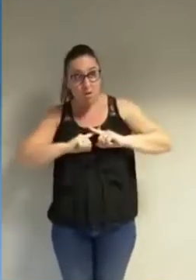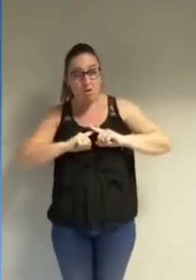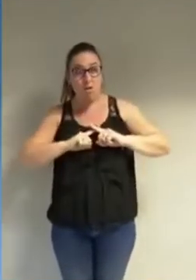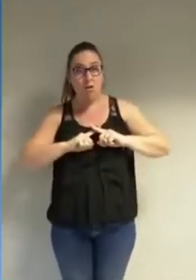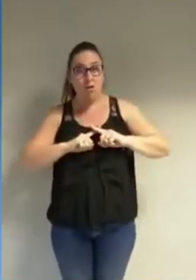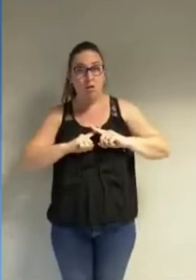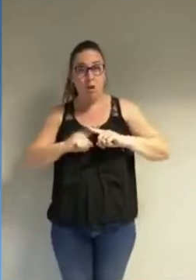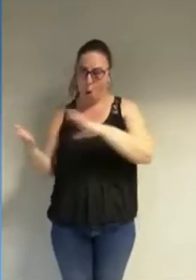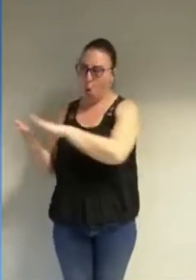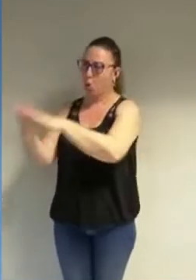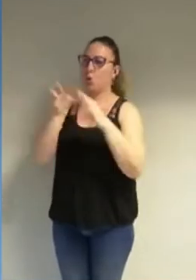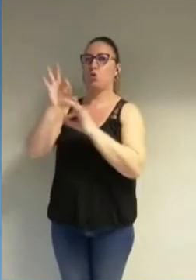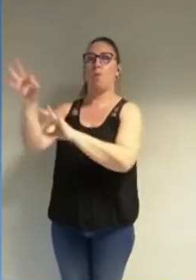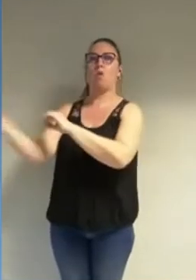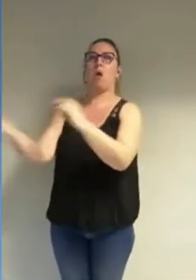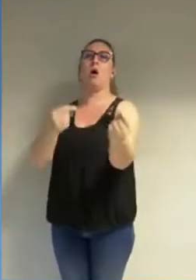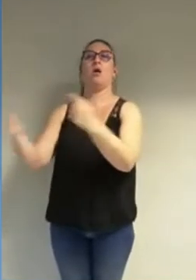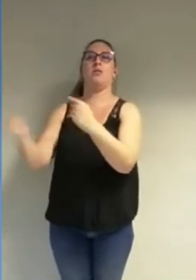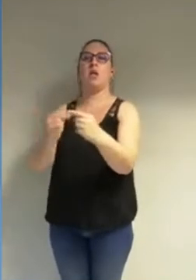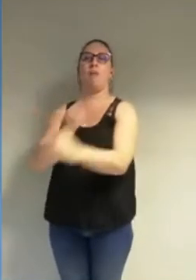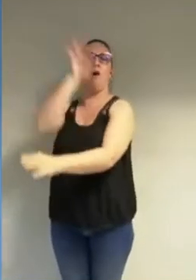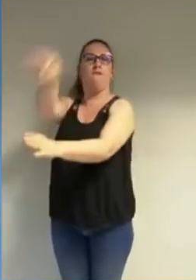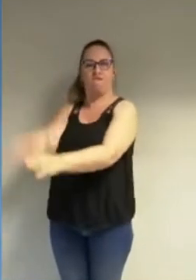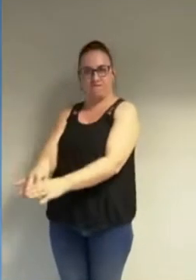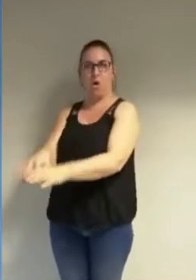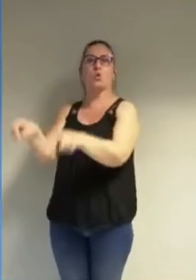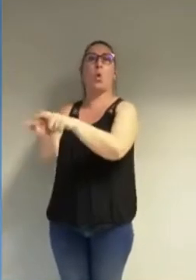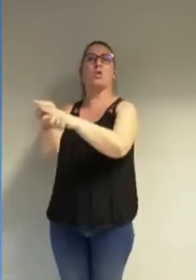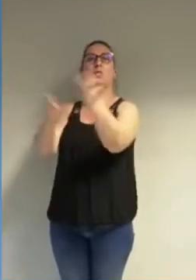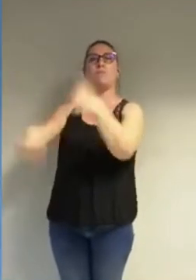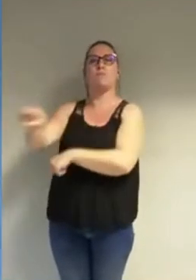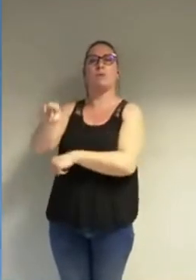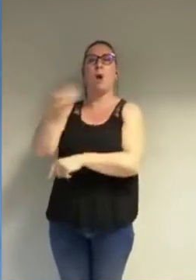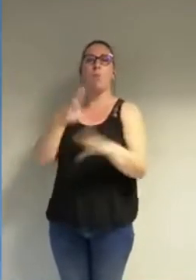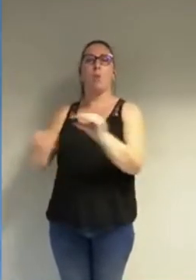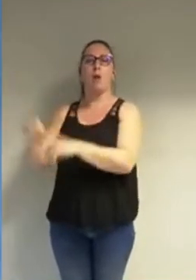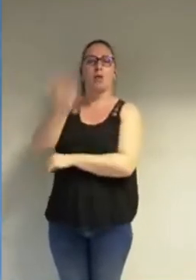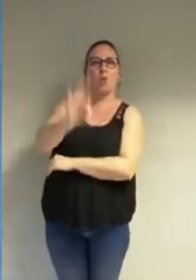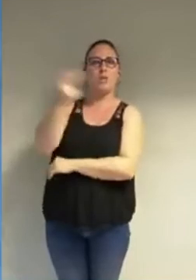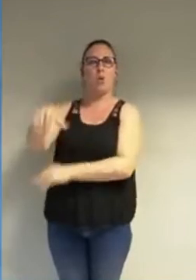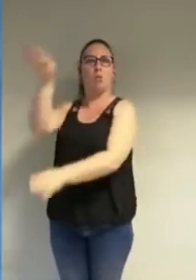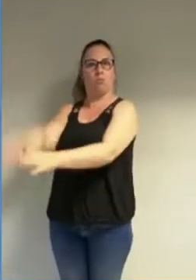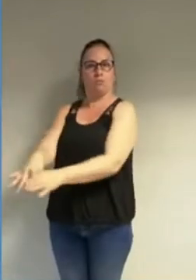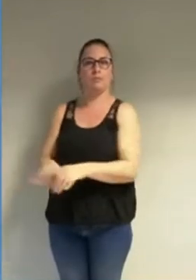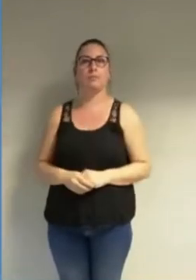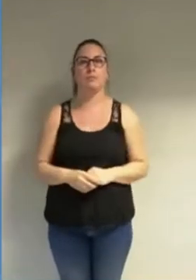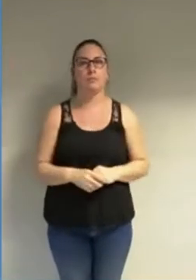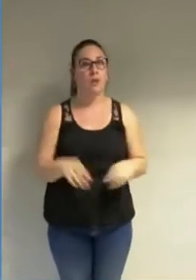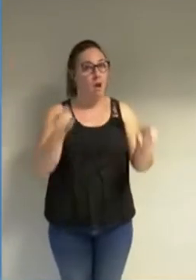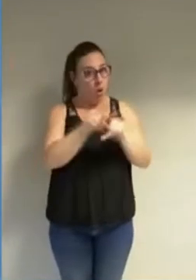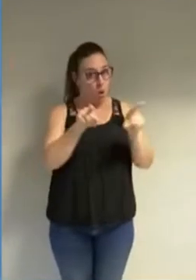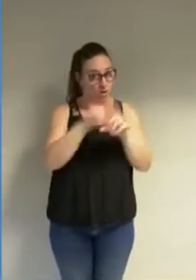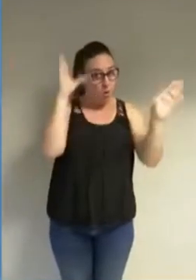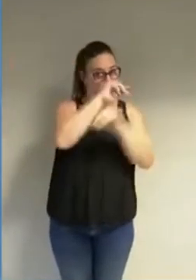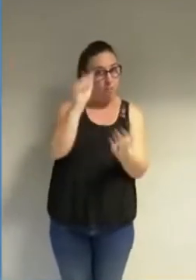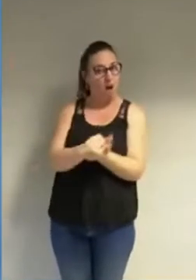vous devez la soumettre au débat et vous devez la soumettre au vote. Et je rappelle que vous avez même exclu les